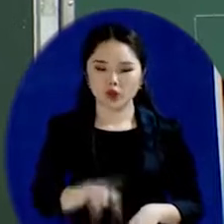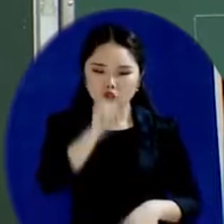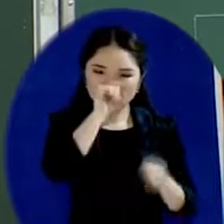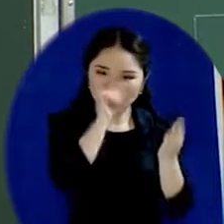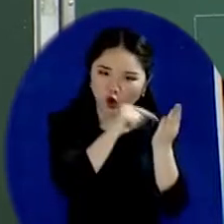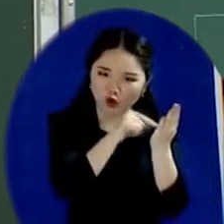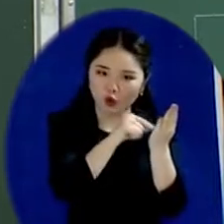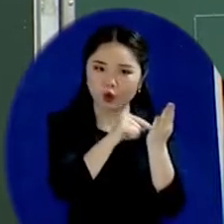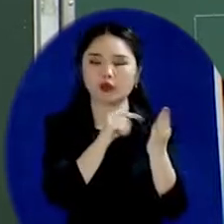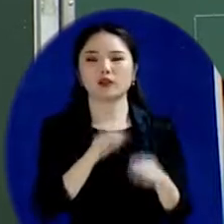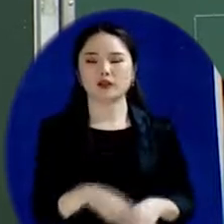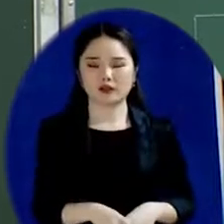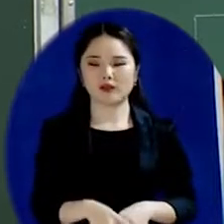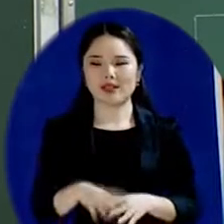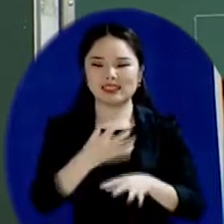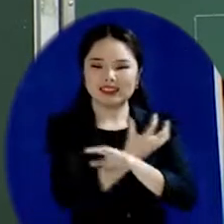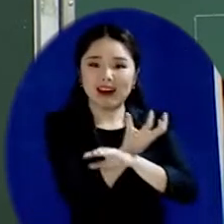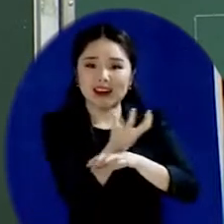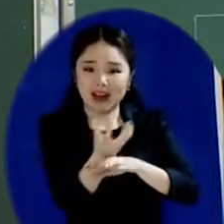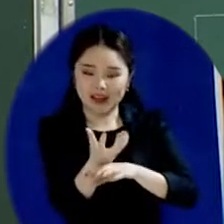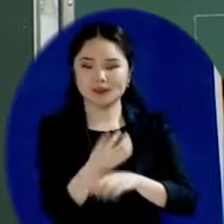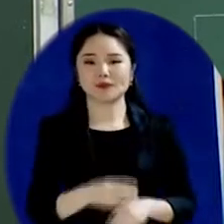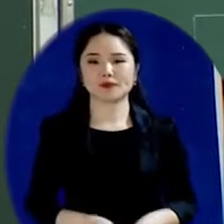тоншуул, зараа,